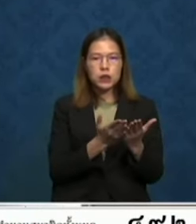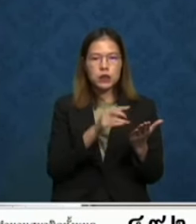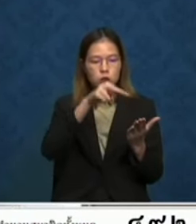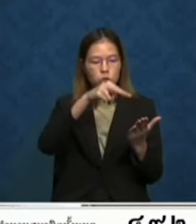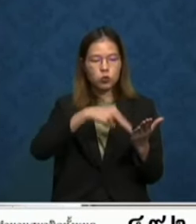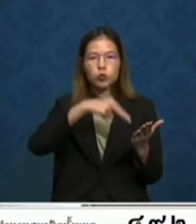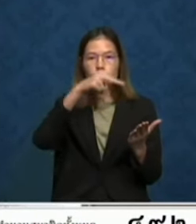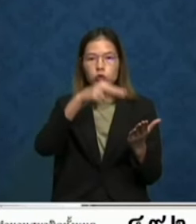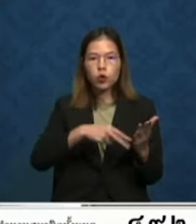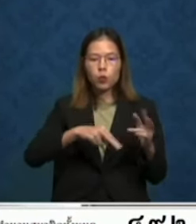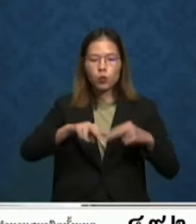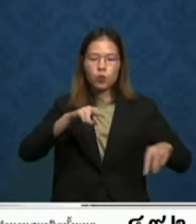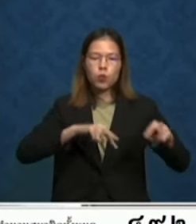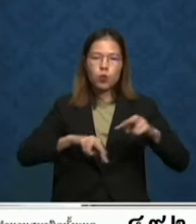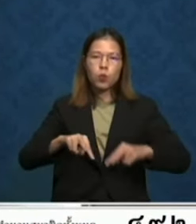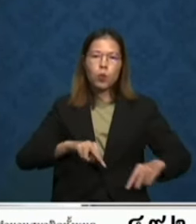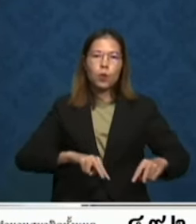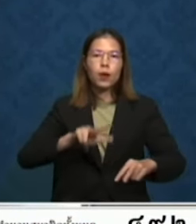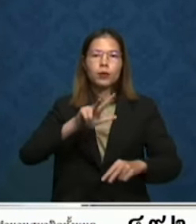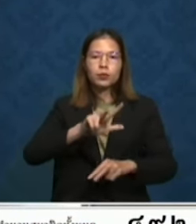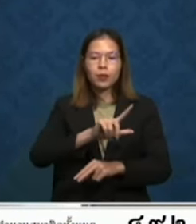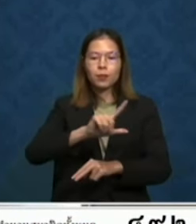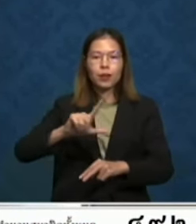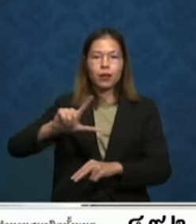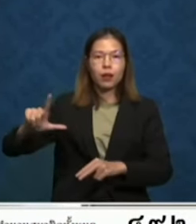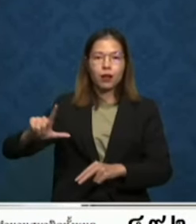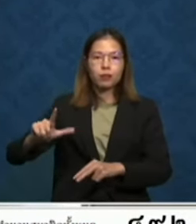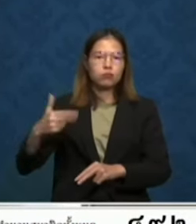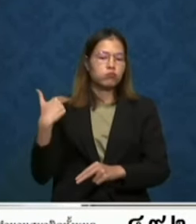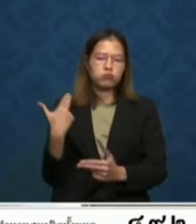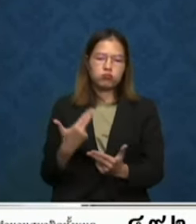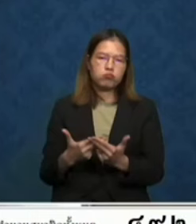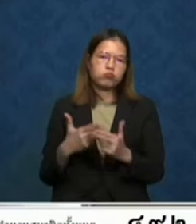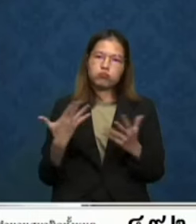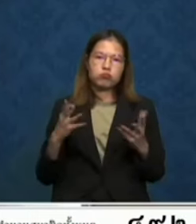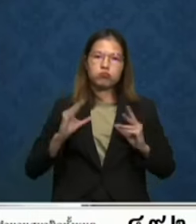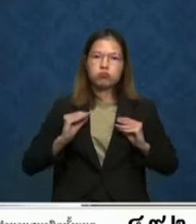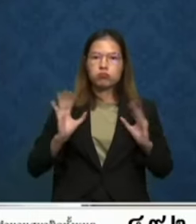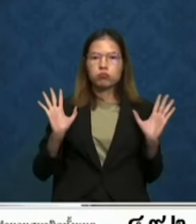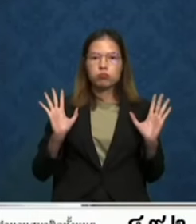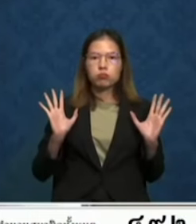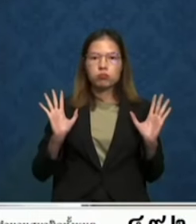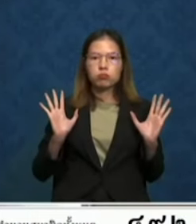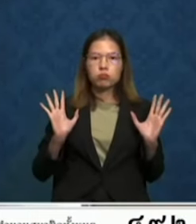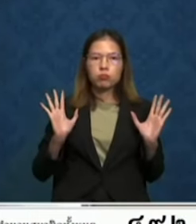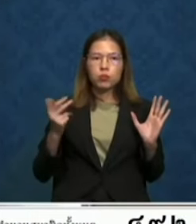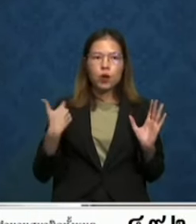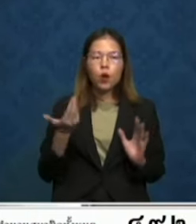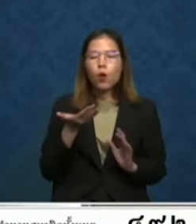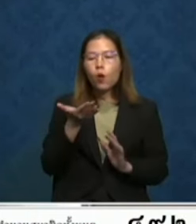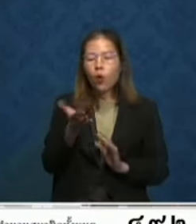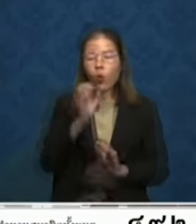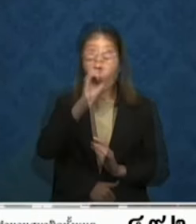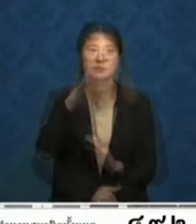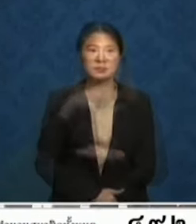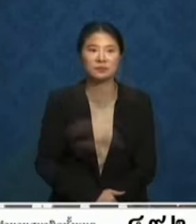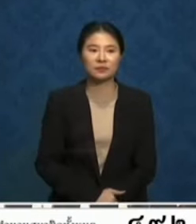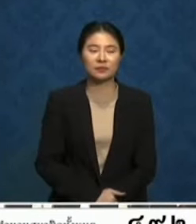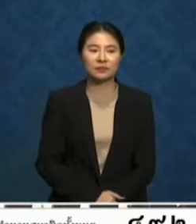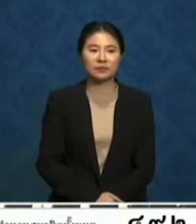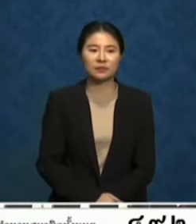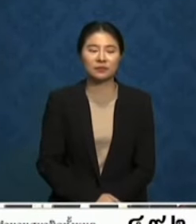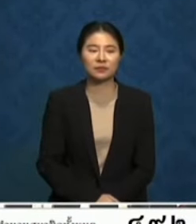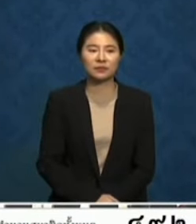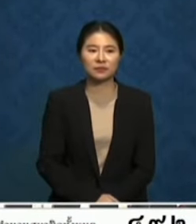สอบงบประมาณ3ล้านล้านเนี่ยทางพรรครวมไทยสร้างชาติไม่เห็นด้วยในหลักการกฎหมายฉบับนี้ครับเลยขออนุญาตเรียนท่านประธานด้วยความเคารพครับ เรียน